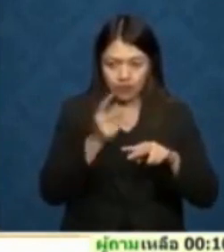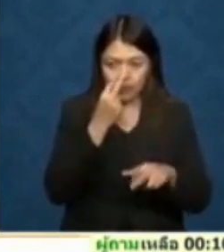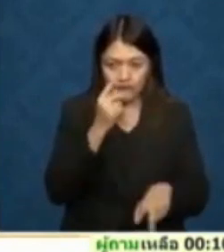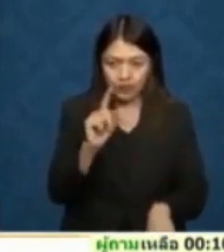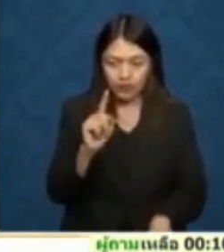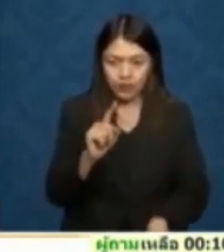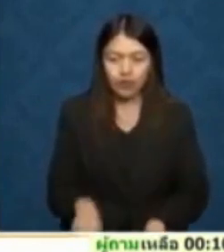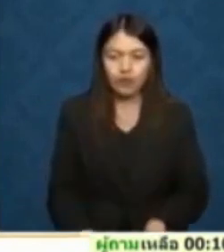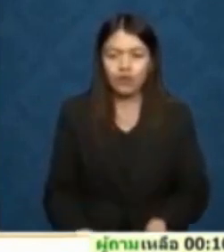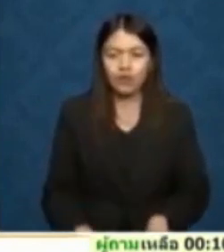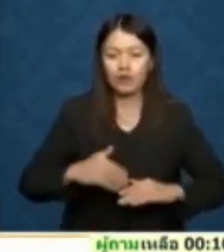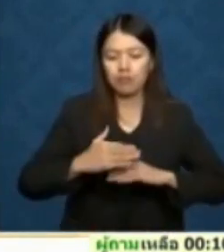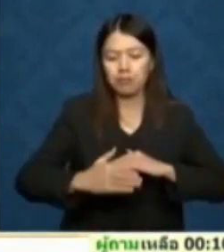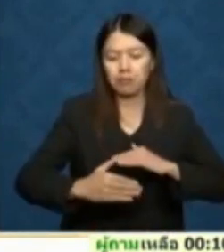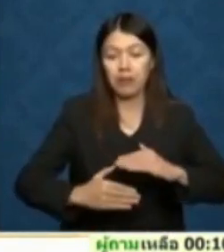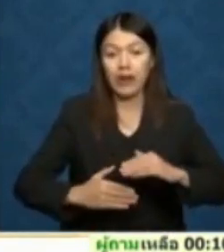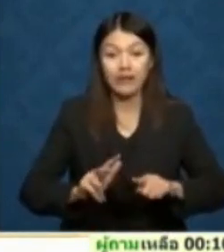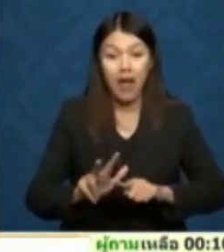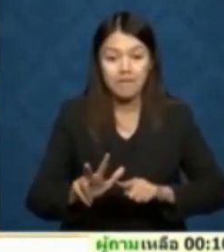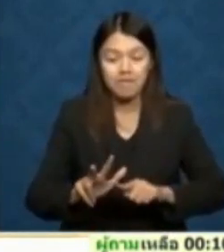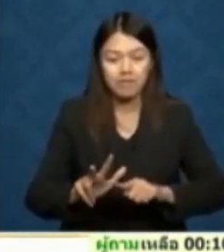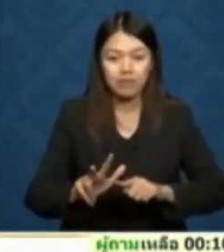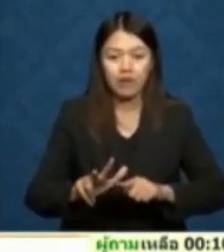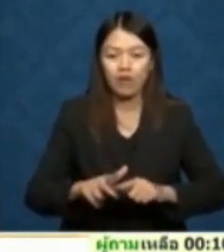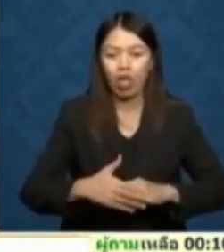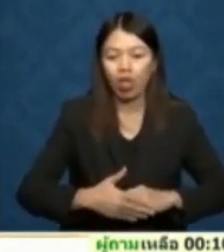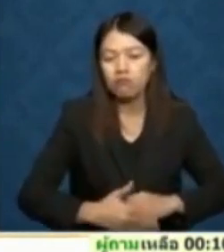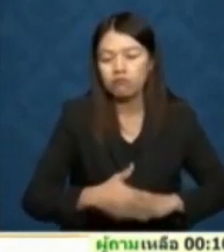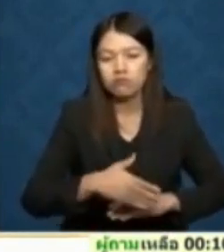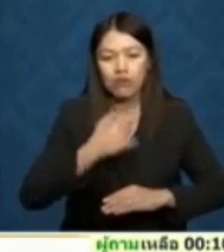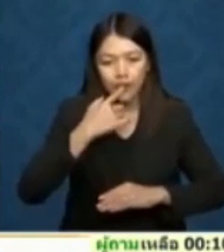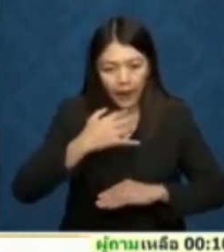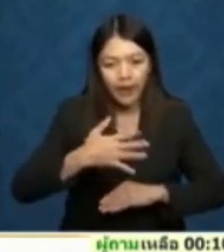บันไดขั้นที่3ลุกล้ำที่สาธารณะนะครับ